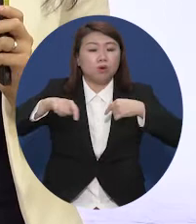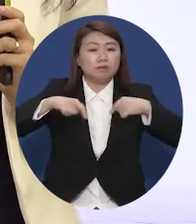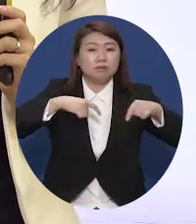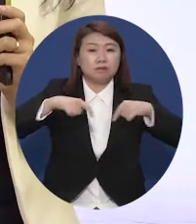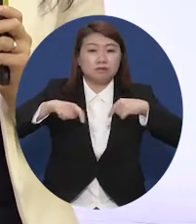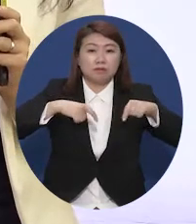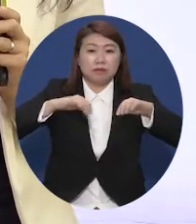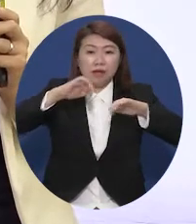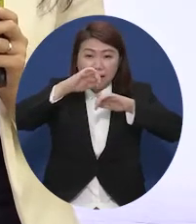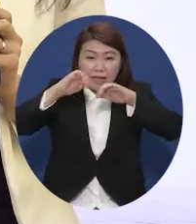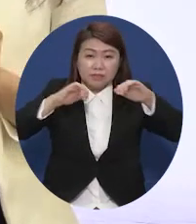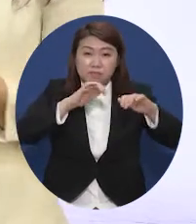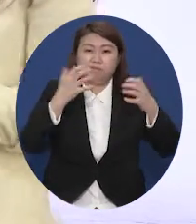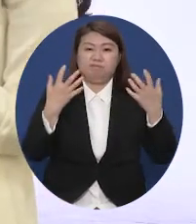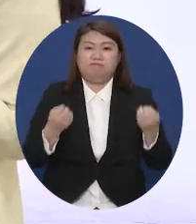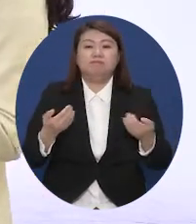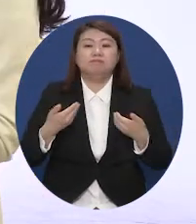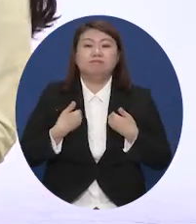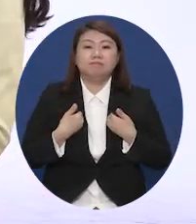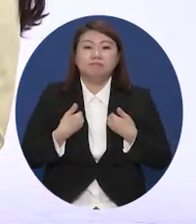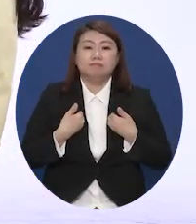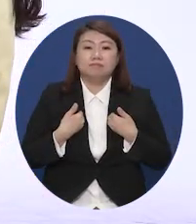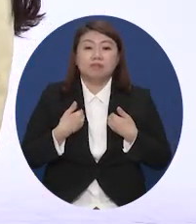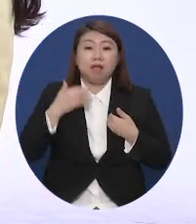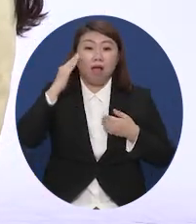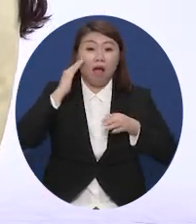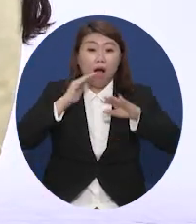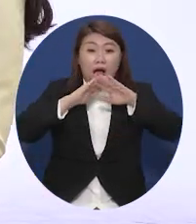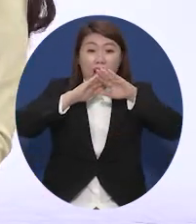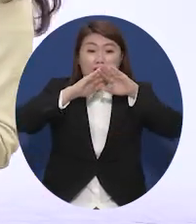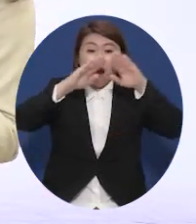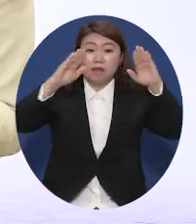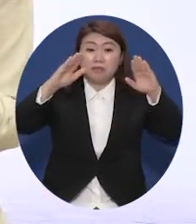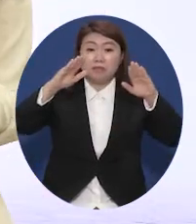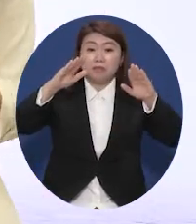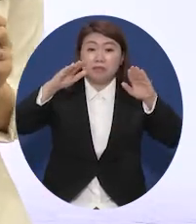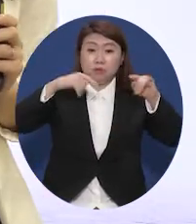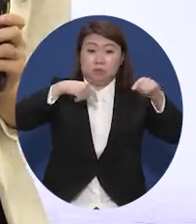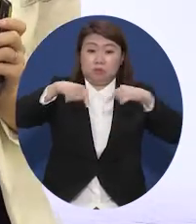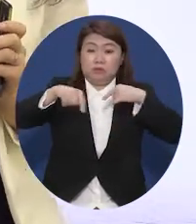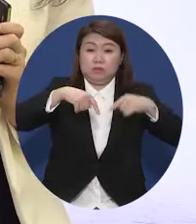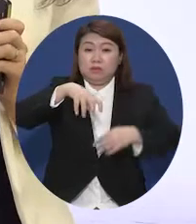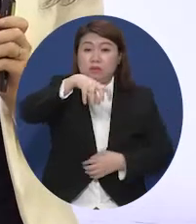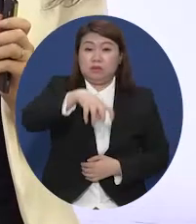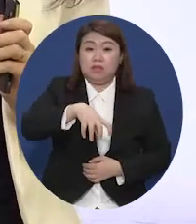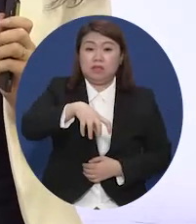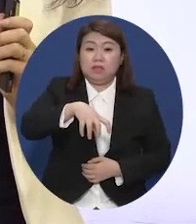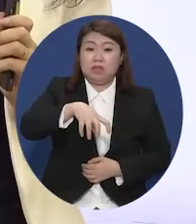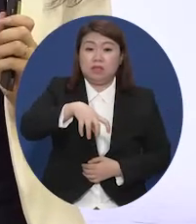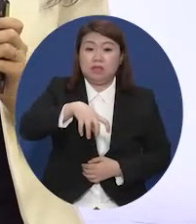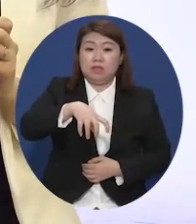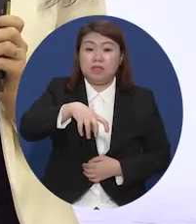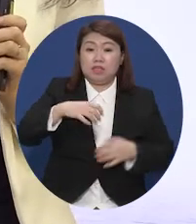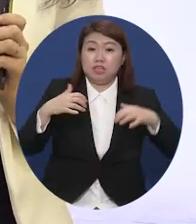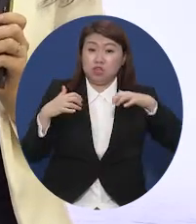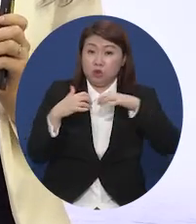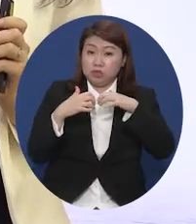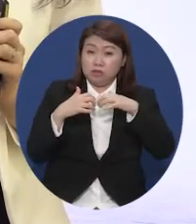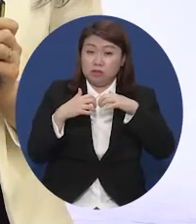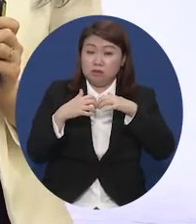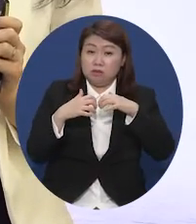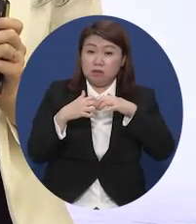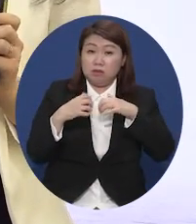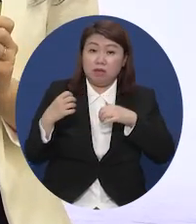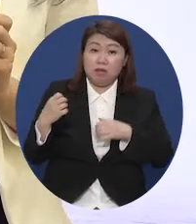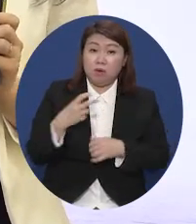정치적인 간섭을 많이 받았고요 하지만 이 까오왁하늘이 통치하는 60년의 기간 동안 꽃반과